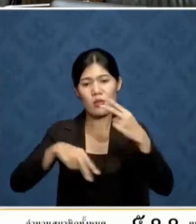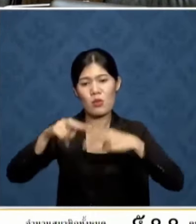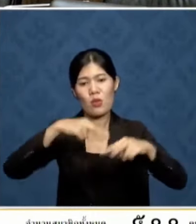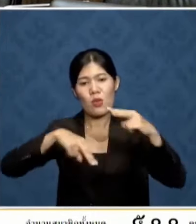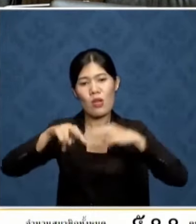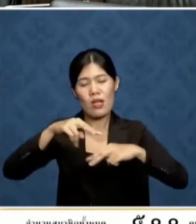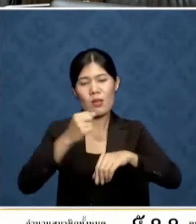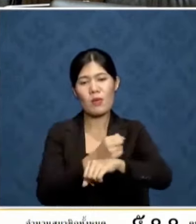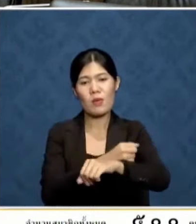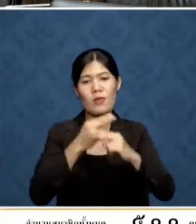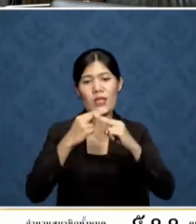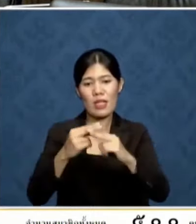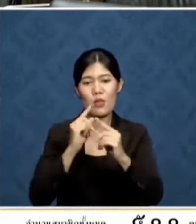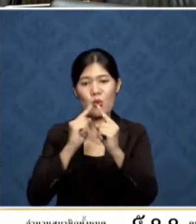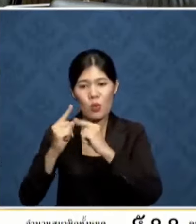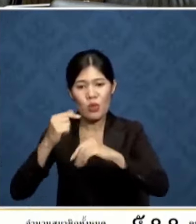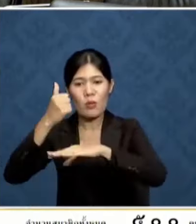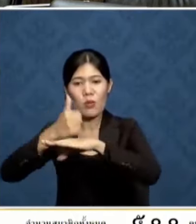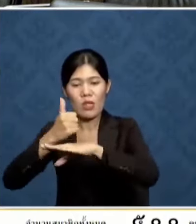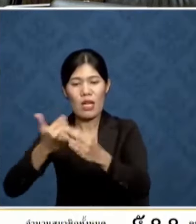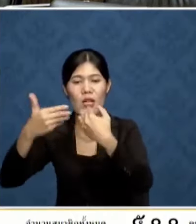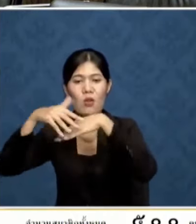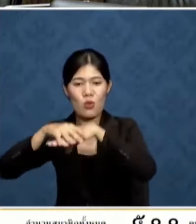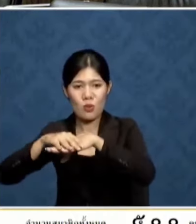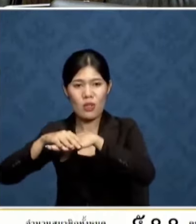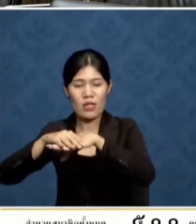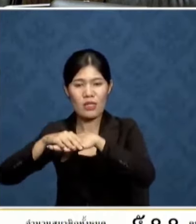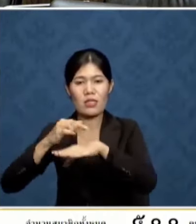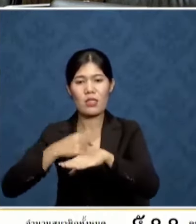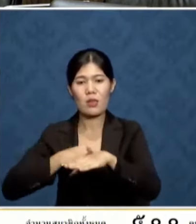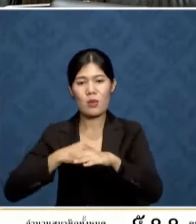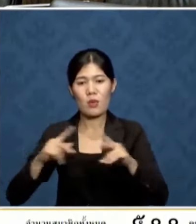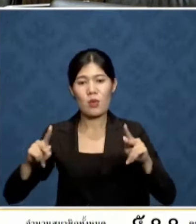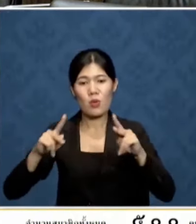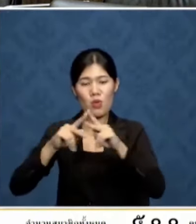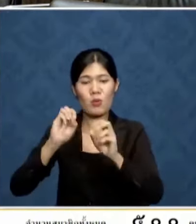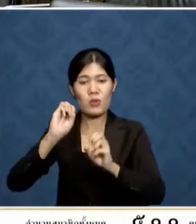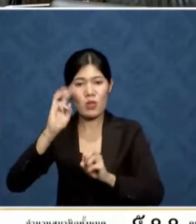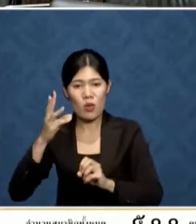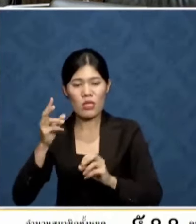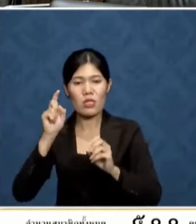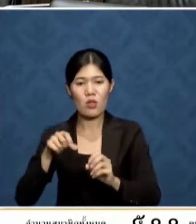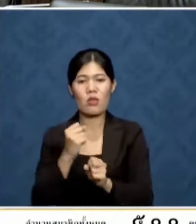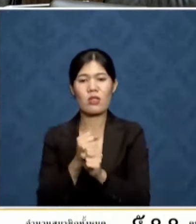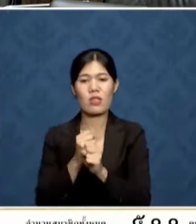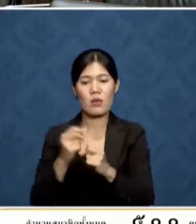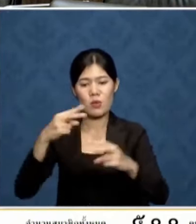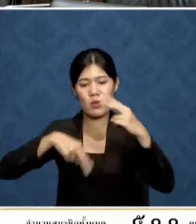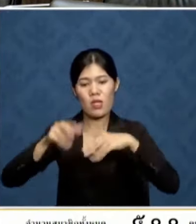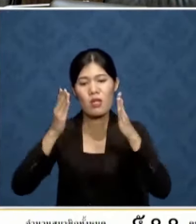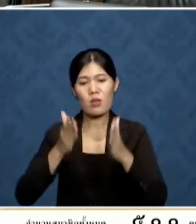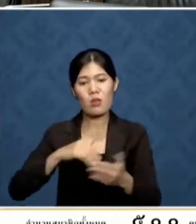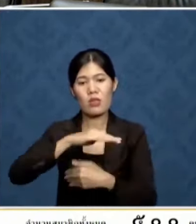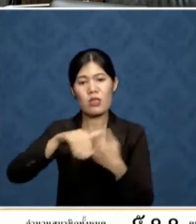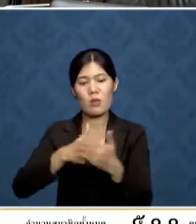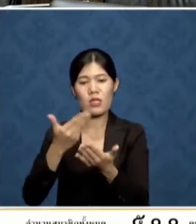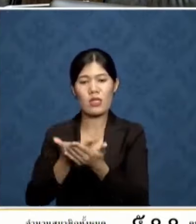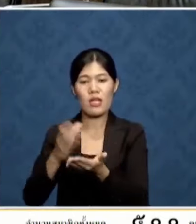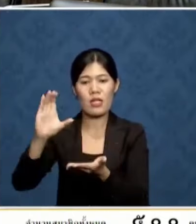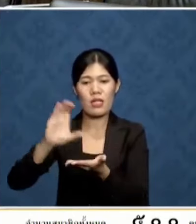เองครับร่วมกันต่อรองกับนายจ้างและสร้างการมีส่วนร่วมครับนี่คือสิ่งที่กรมสวัสดิ์จะต้องทำเพื่อดูแลคนได้อย่างทั่วถึงโดยใช้งบประมาณ